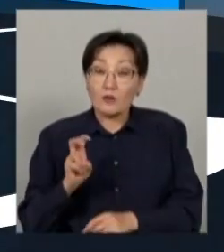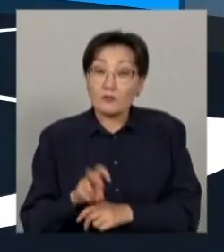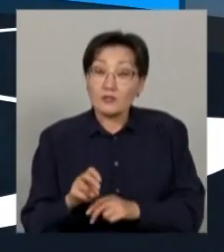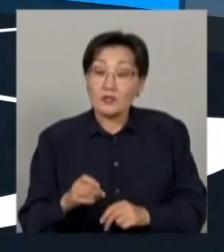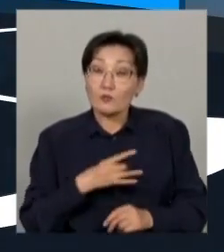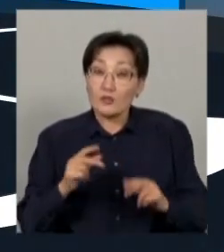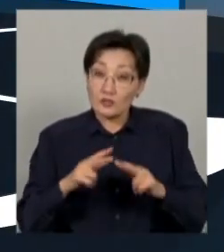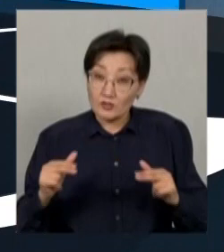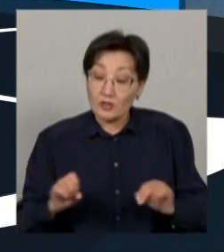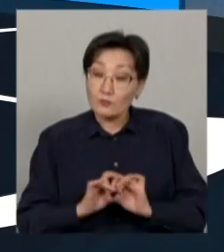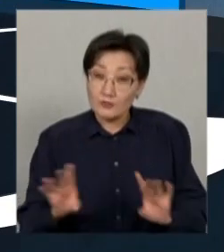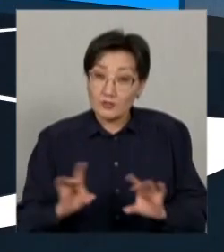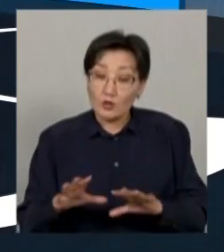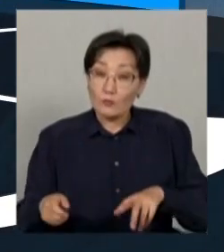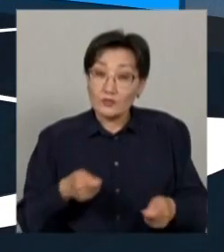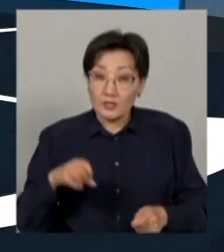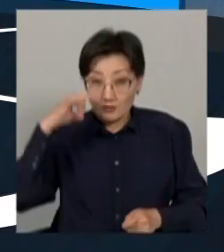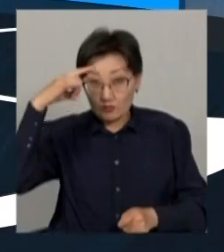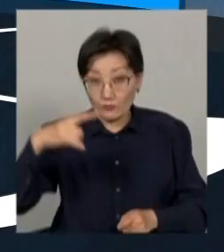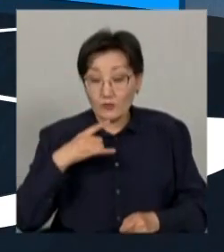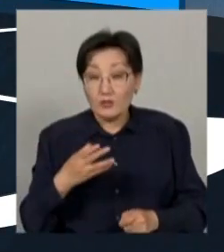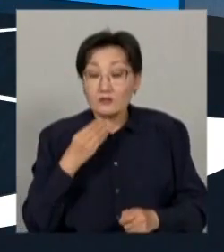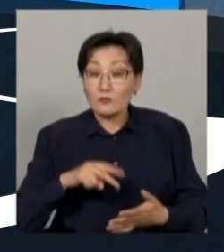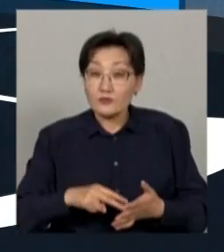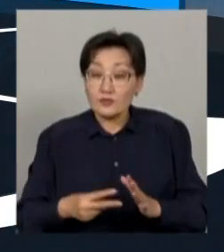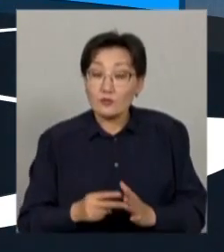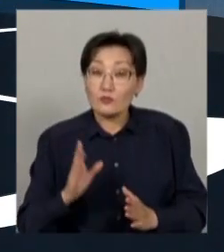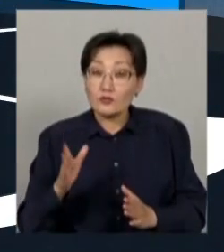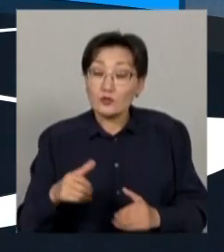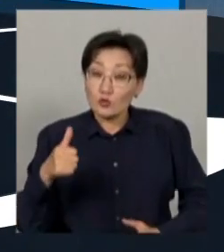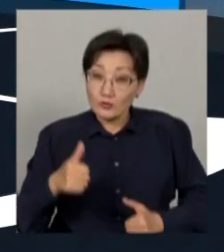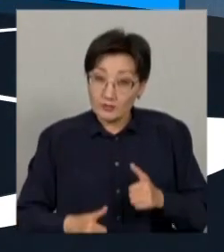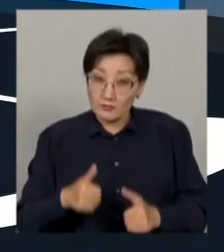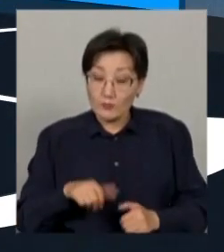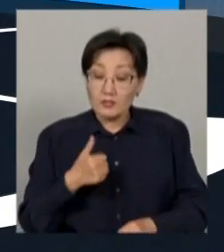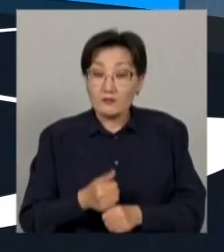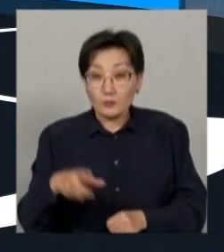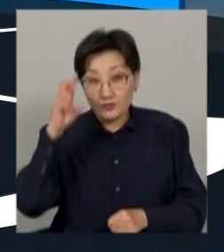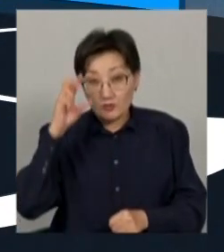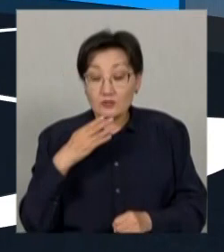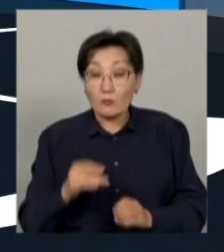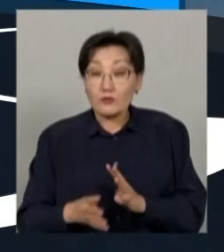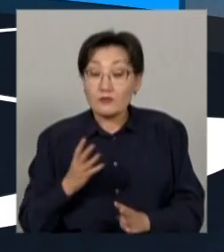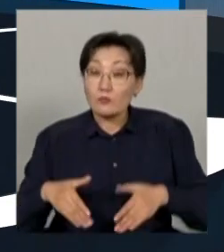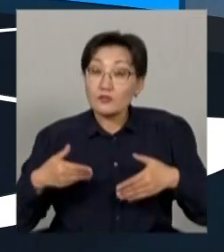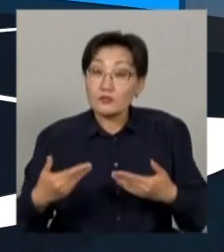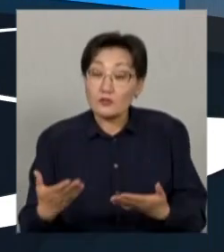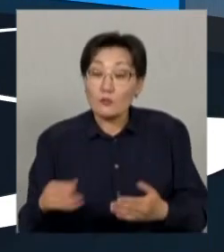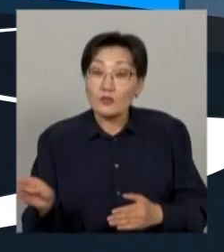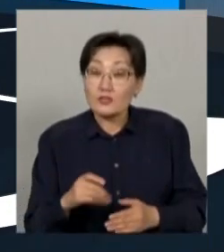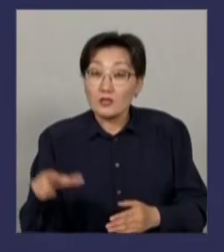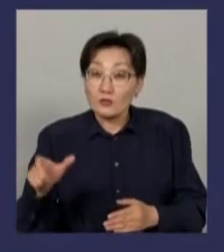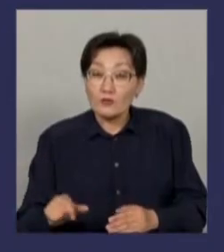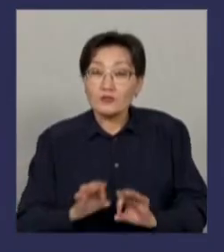Акорду. Спортсменка рассказала президенту Казахстана о своих планах на предстоящие турниры. Глава государства, в свою очередь, поздравил